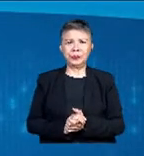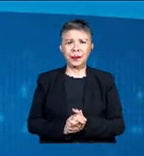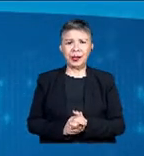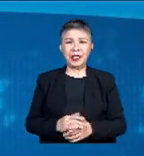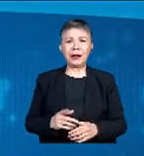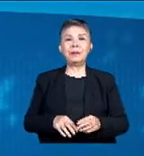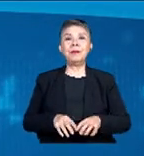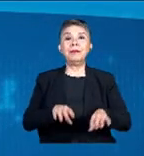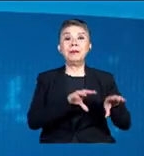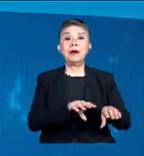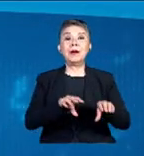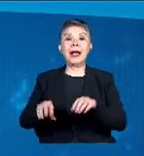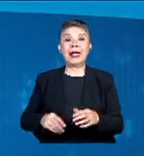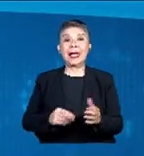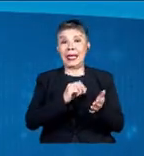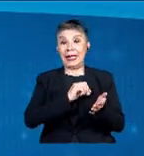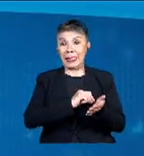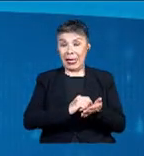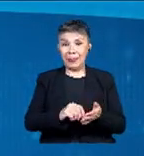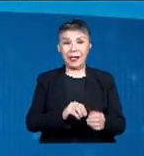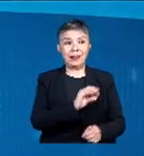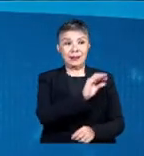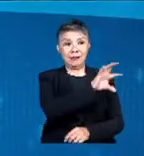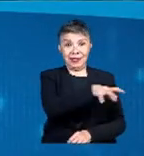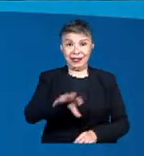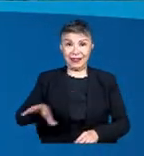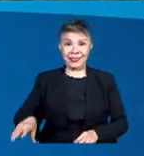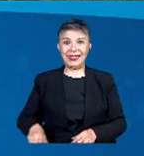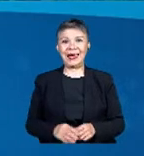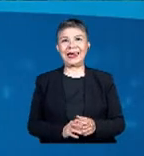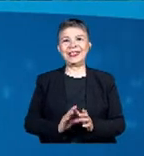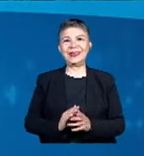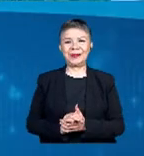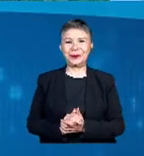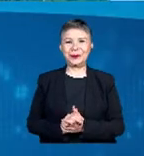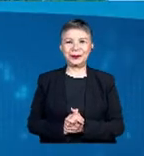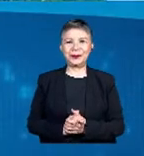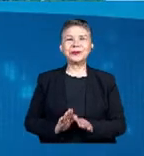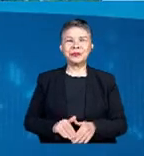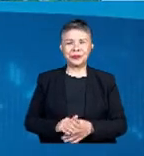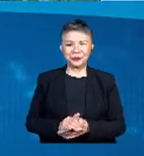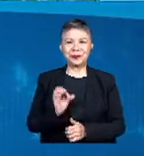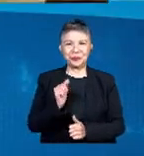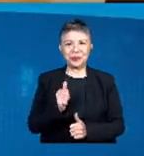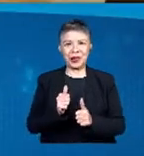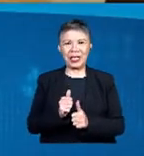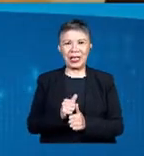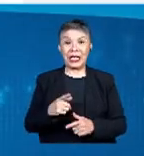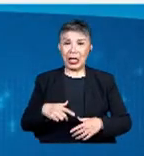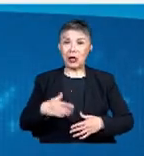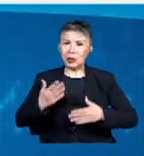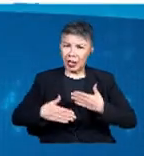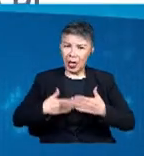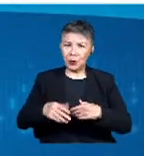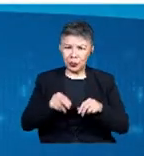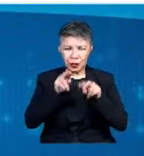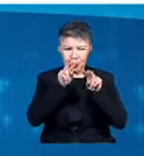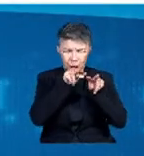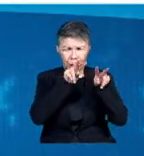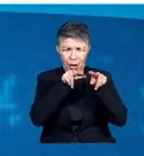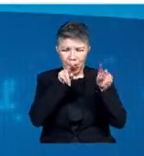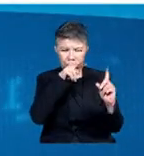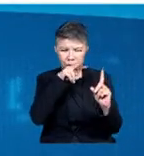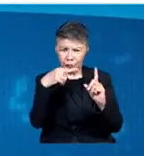nama daerah yang diwakilinya. Betul, betul. Ya, kalau kita rajin dan juga sering